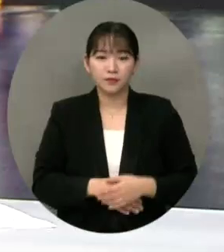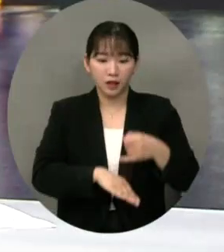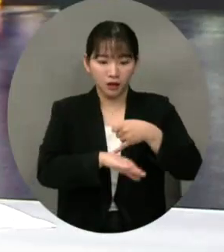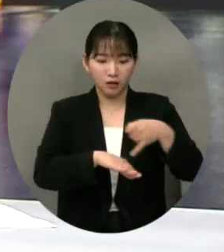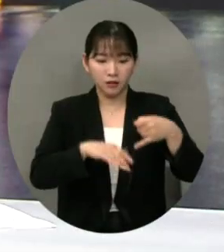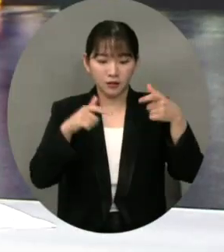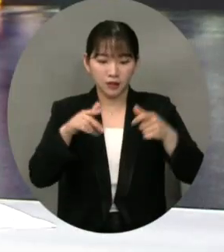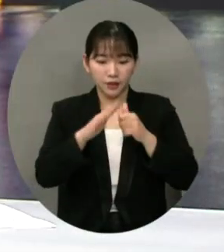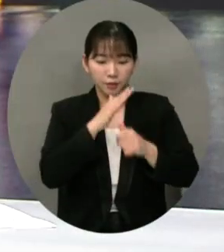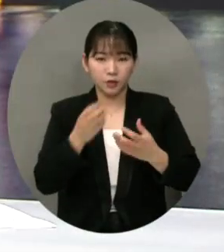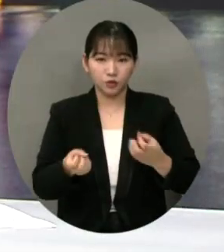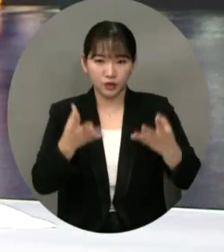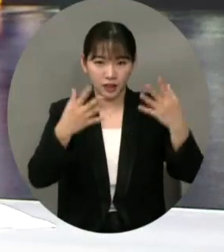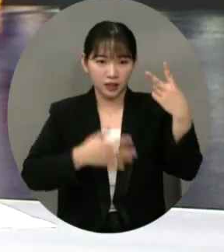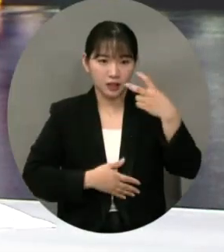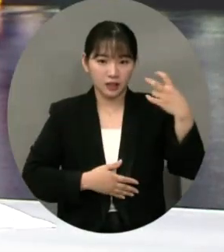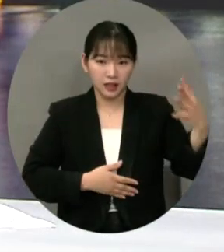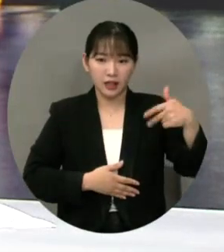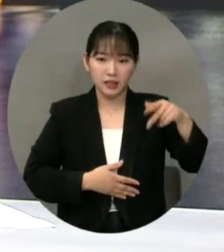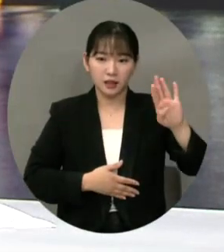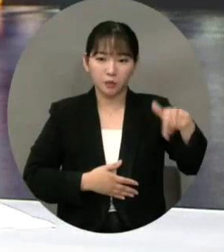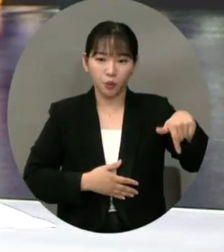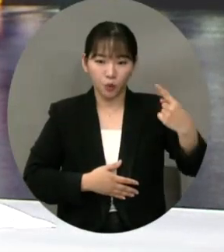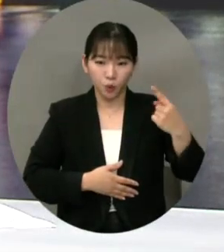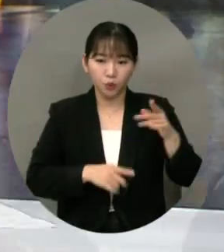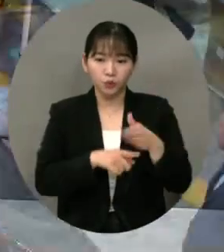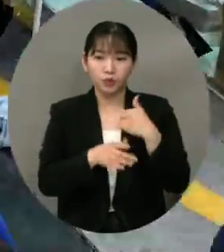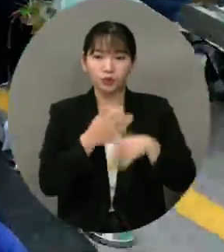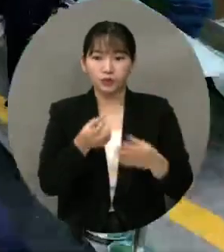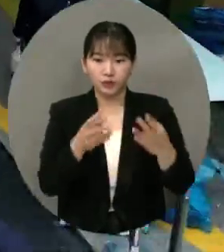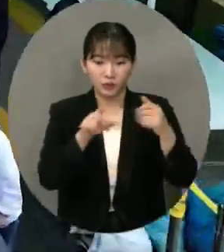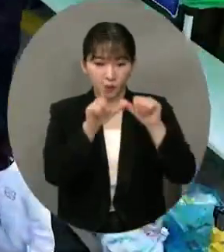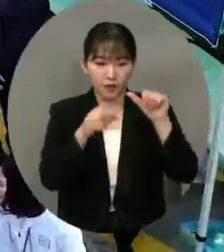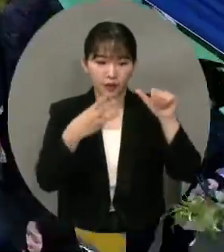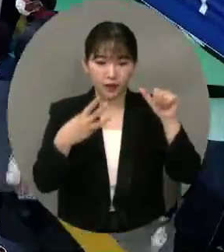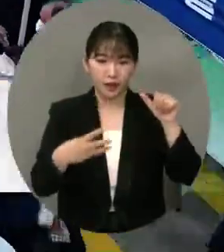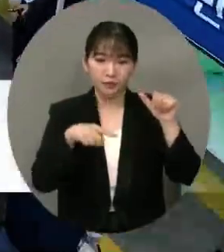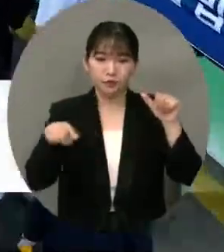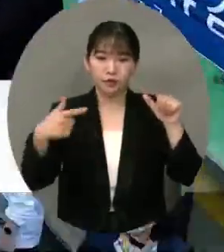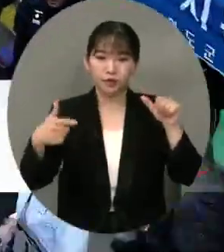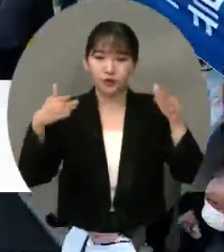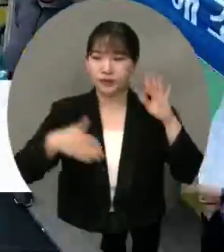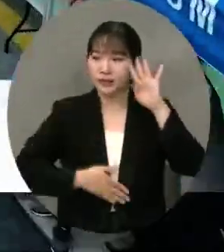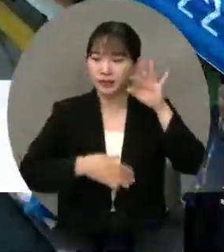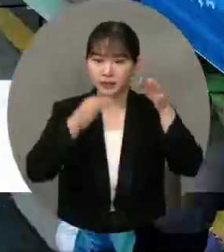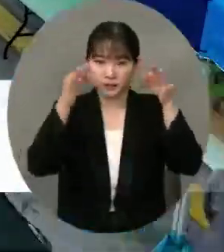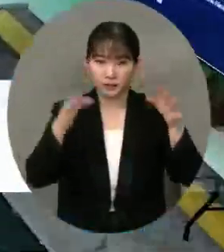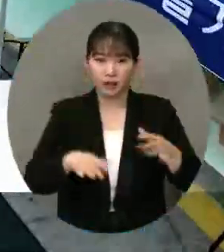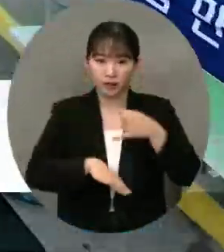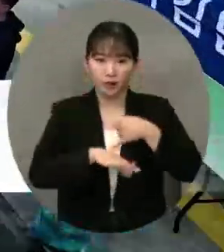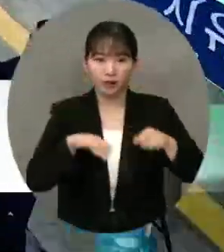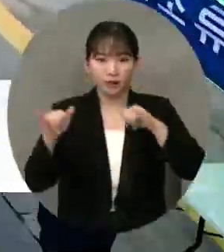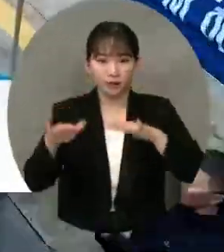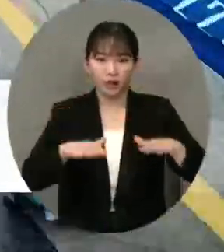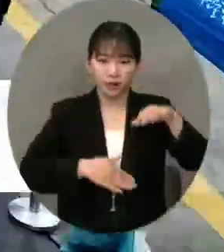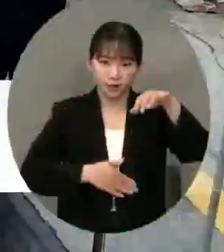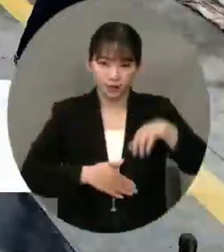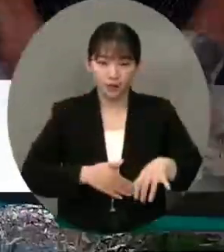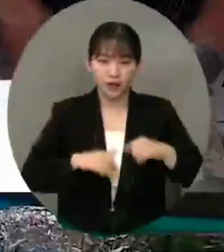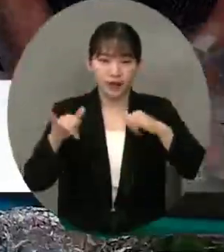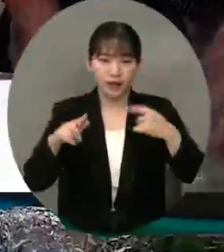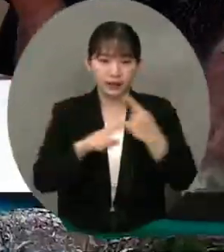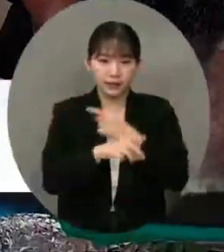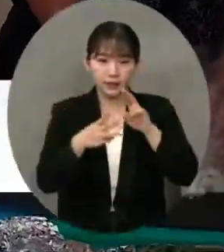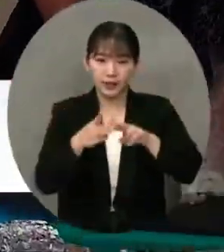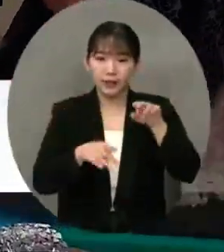완도군의 대표 축제인 20224 장보고 수산물 축제가 5월 3일부터 6일까지 4일간 완도 해변 공원과 해양